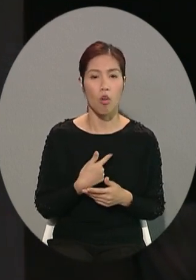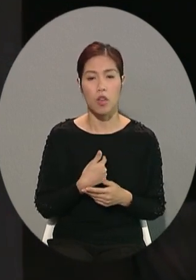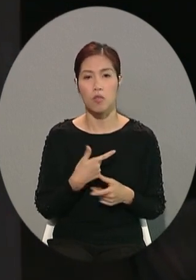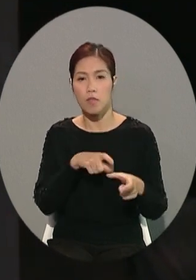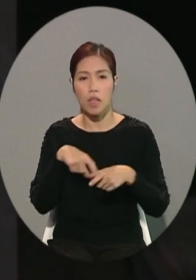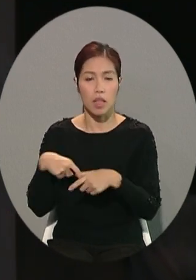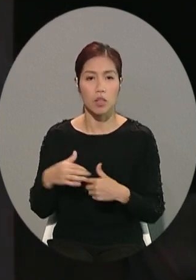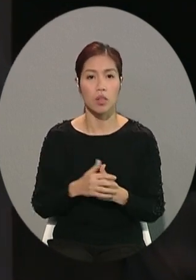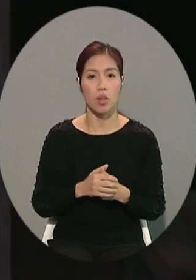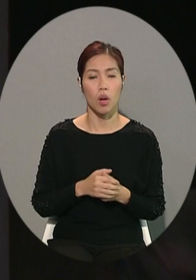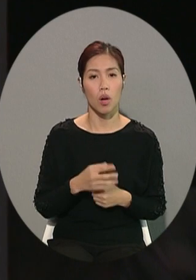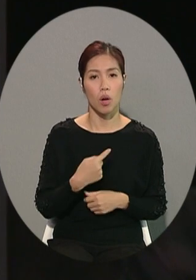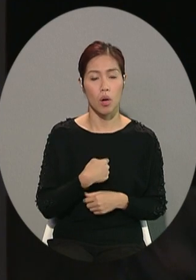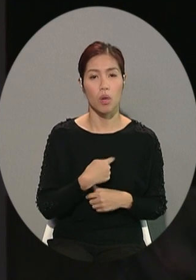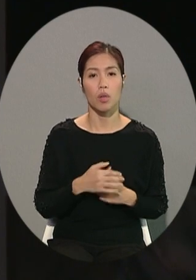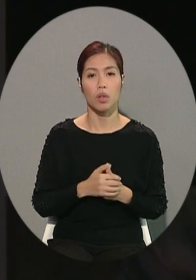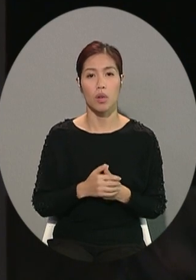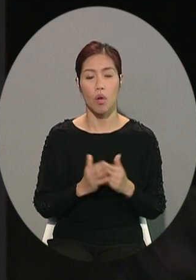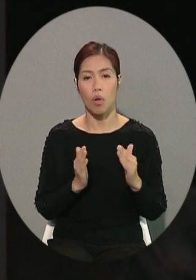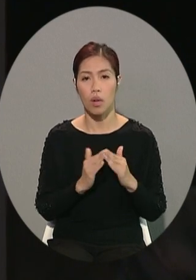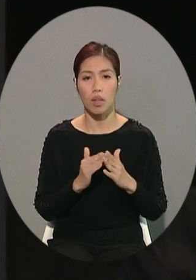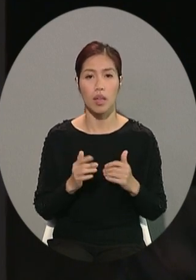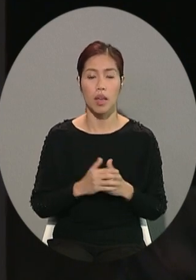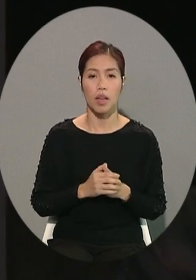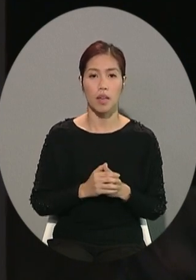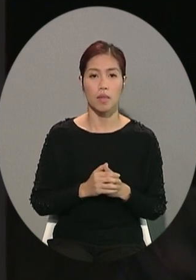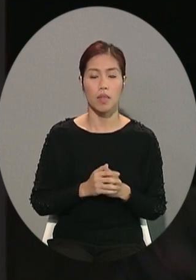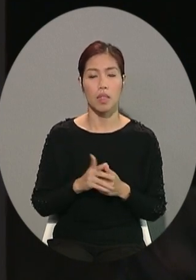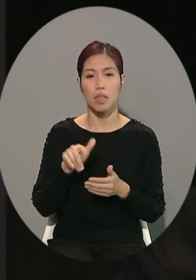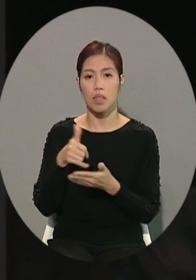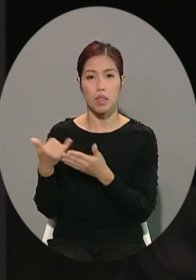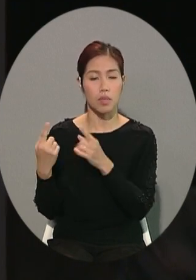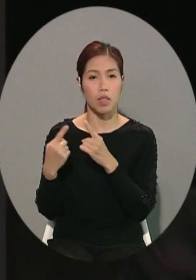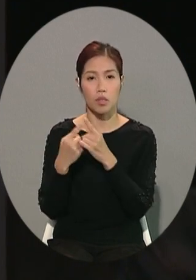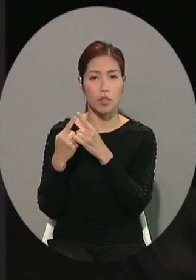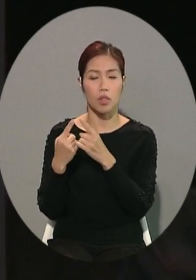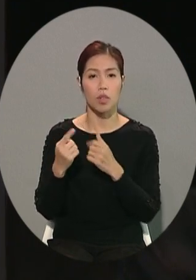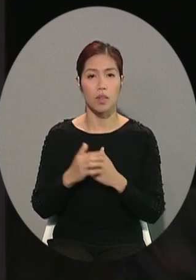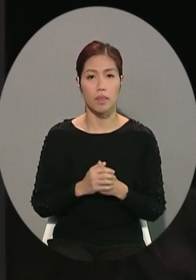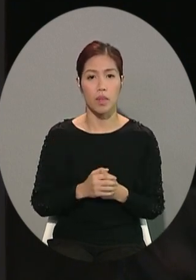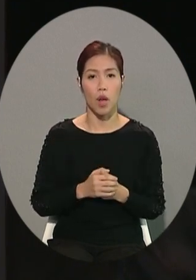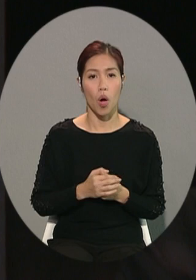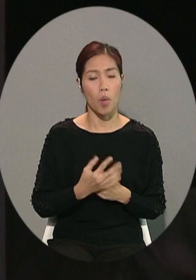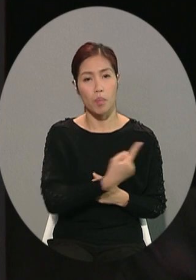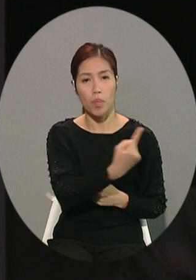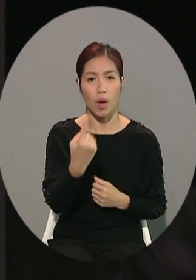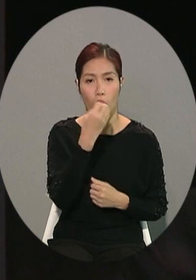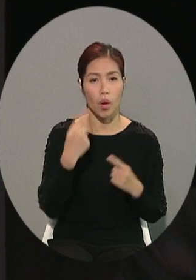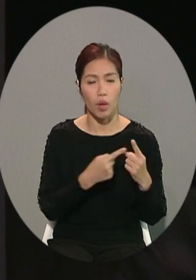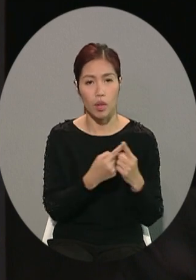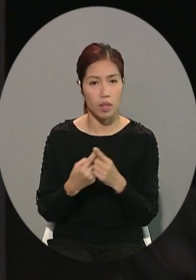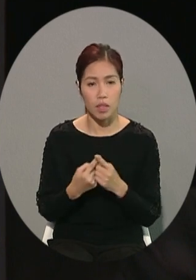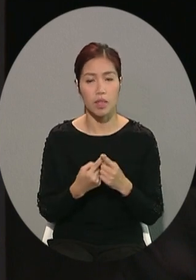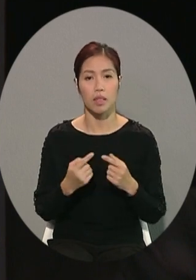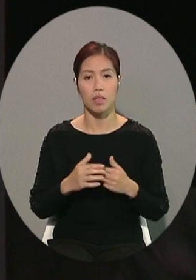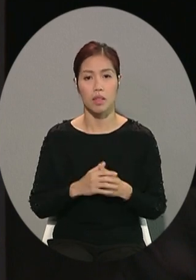為了我天上的手足，我希望 每一个香港人，用我哋余